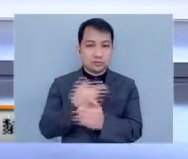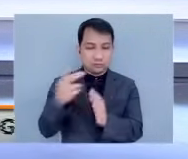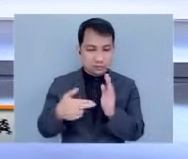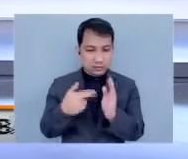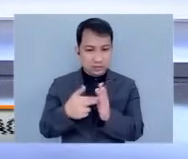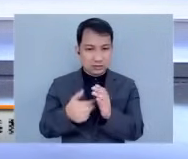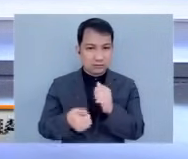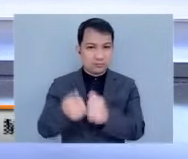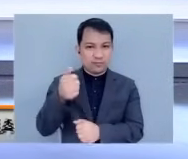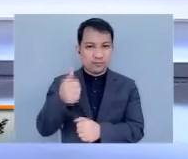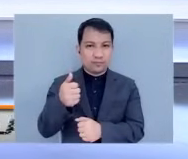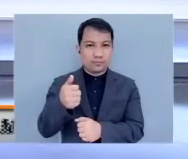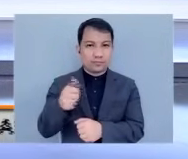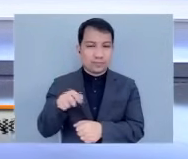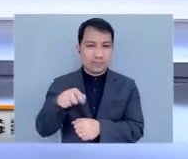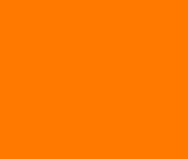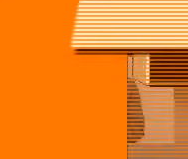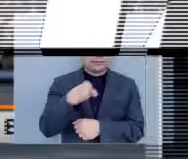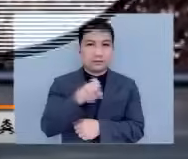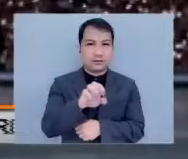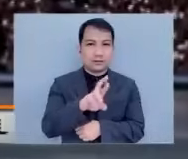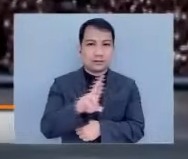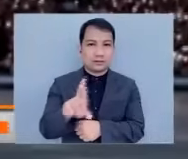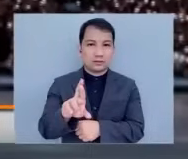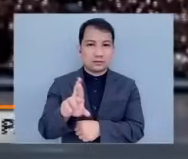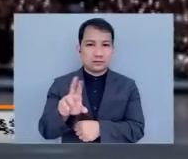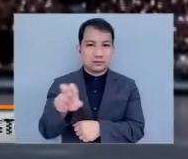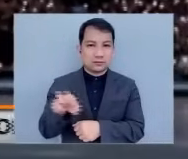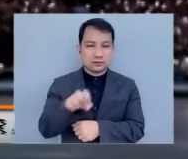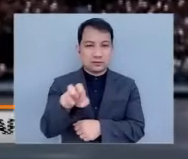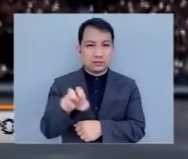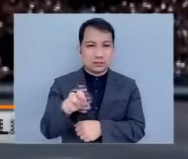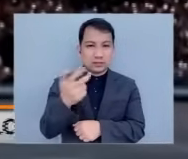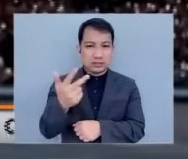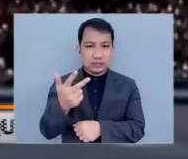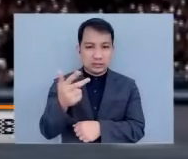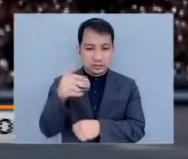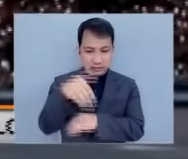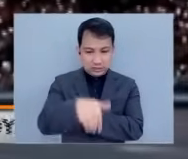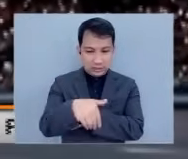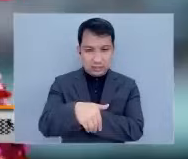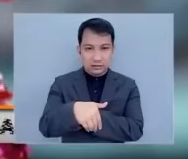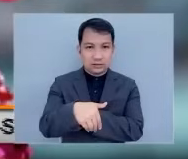kanyang ongoing The Eras Tour. Ang kanya kasing 3 night show sa Melbourne,